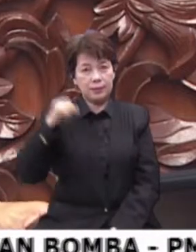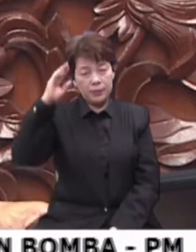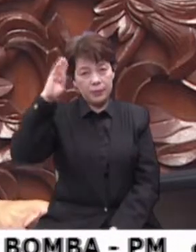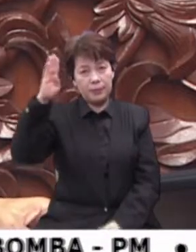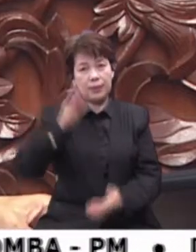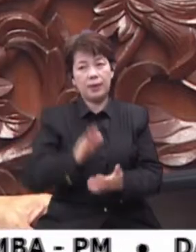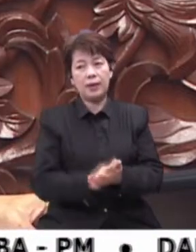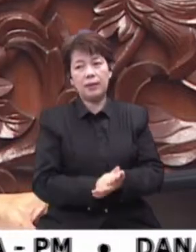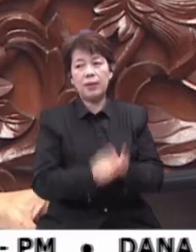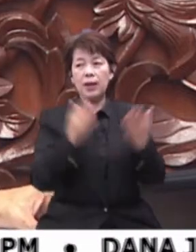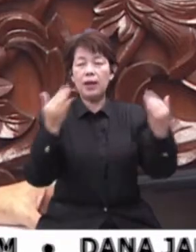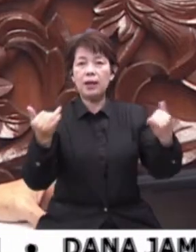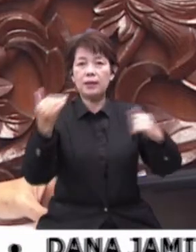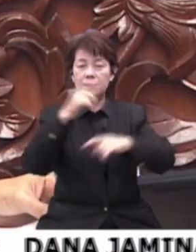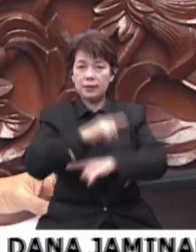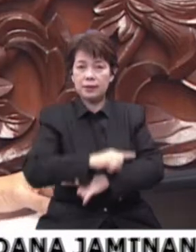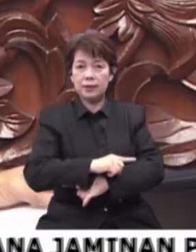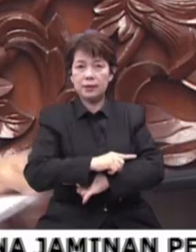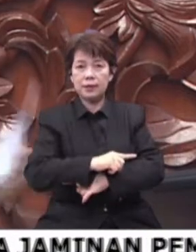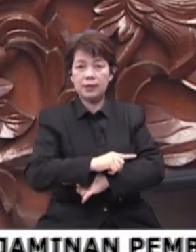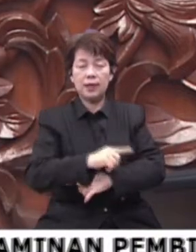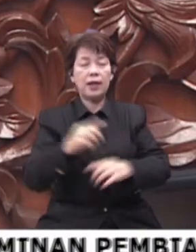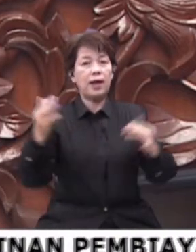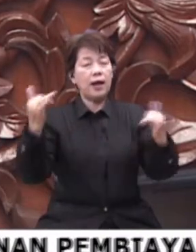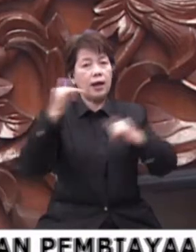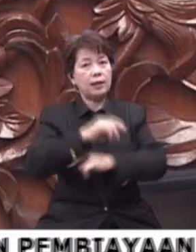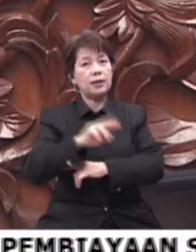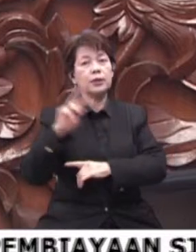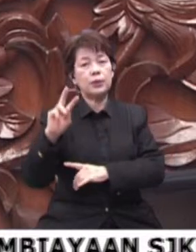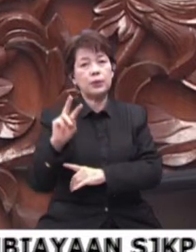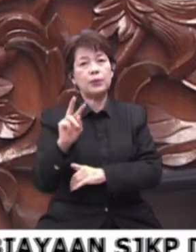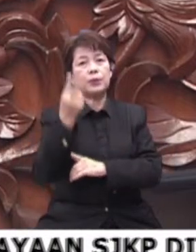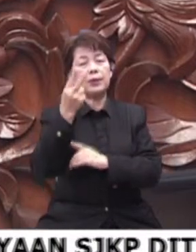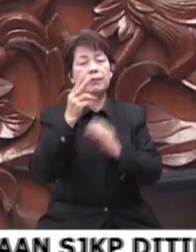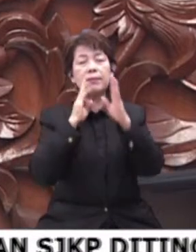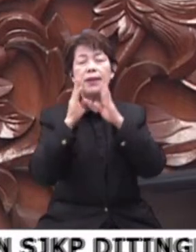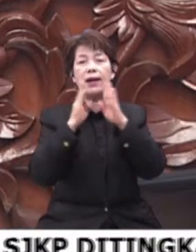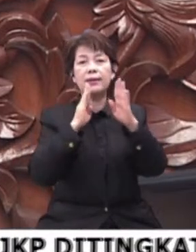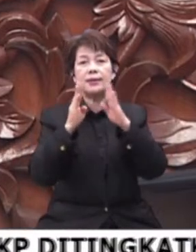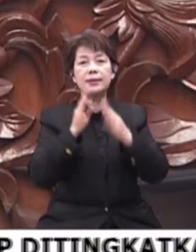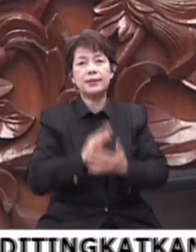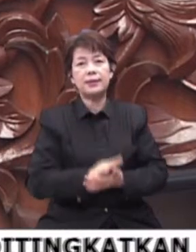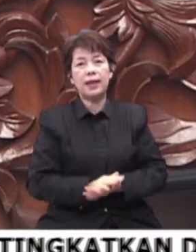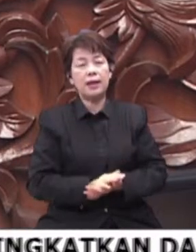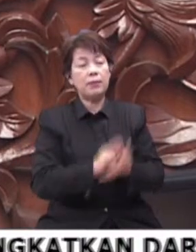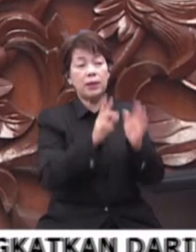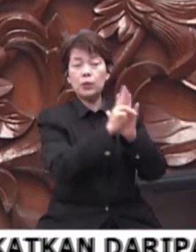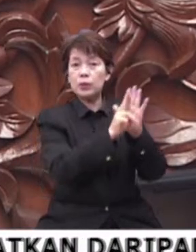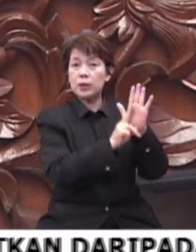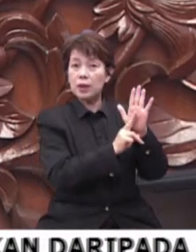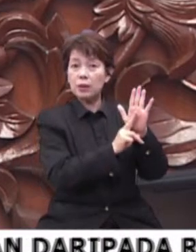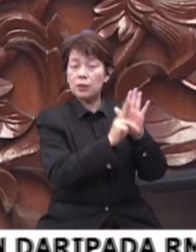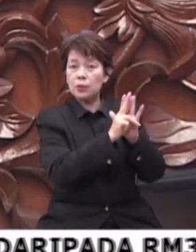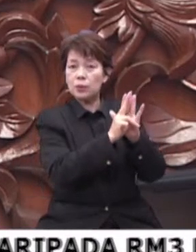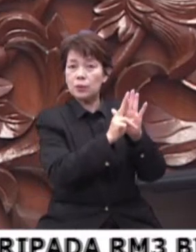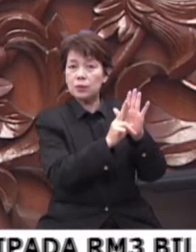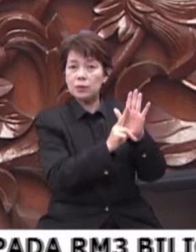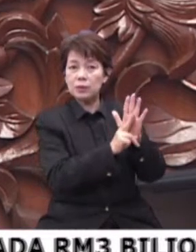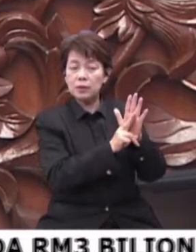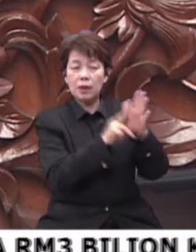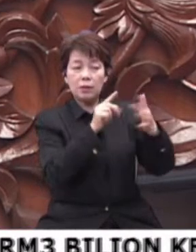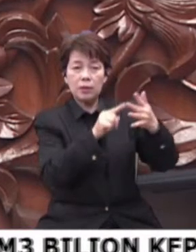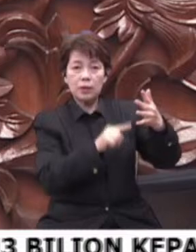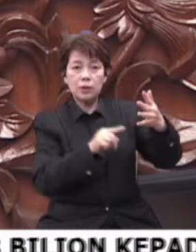pada hari ini merupakan hari kedua pembahasan bagirang undang-undang perbekalan